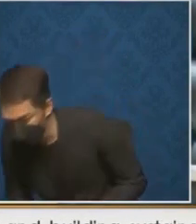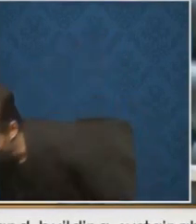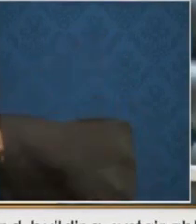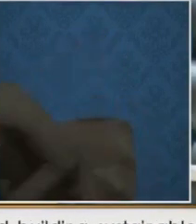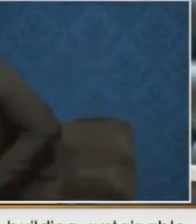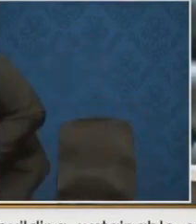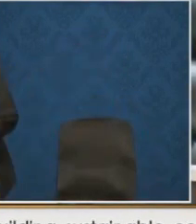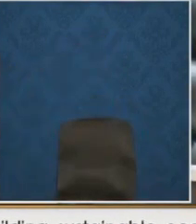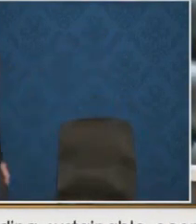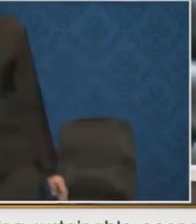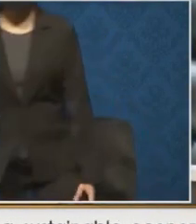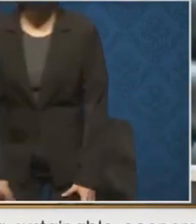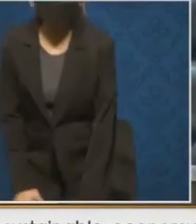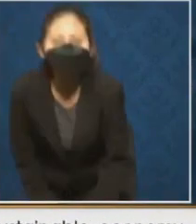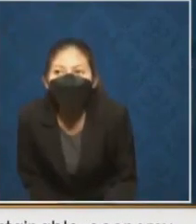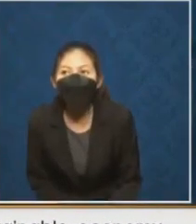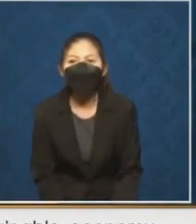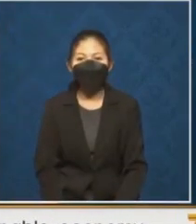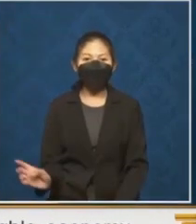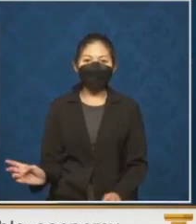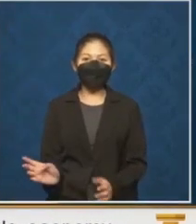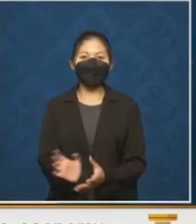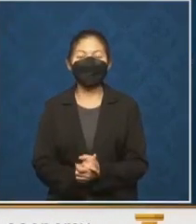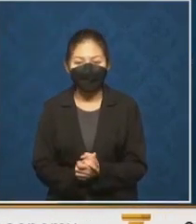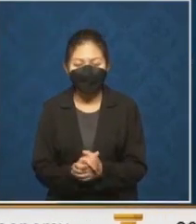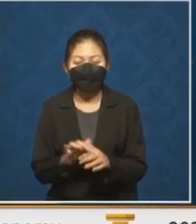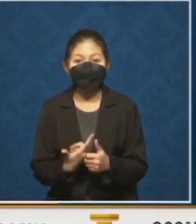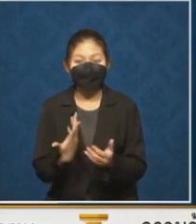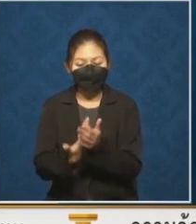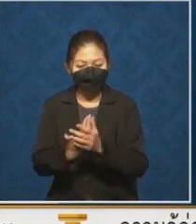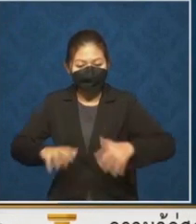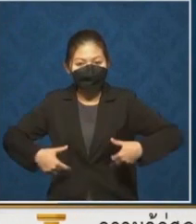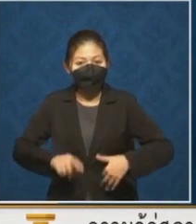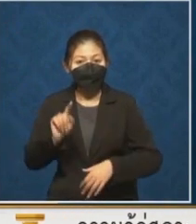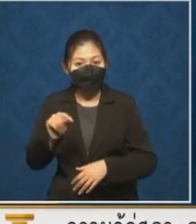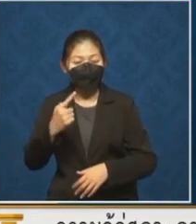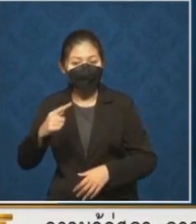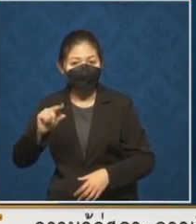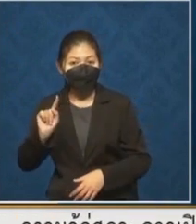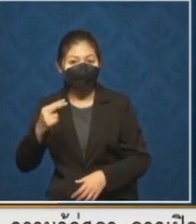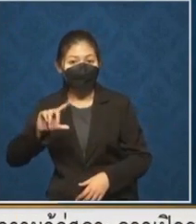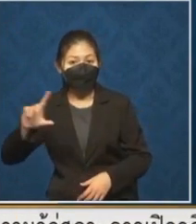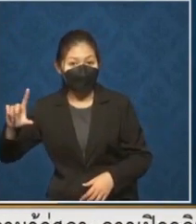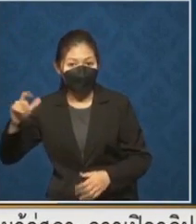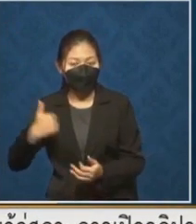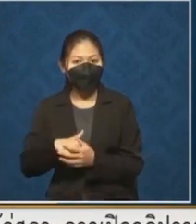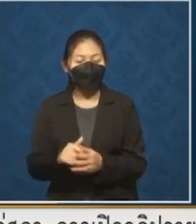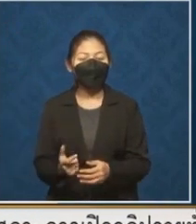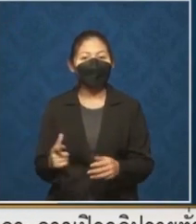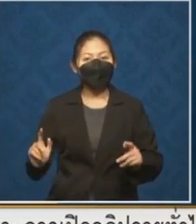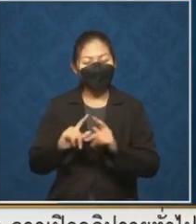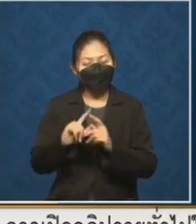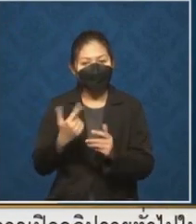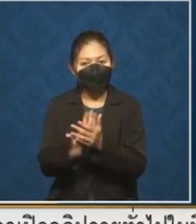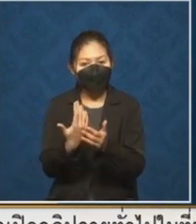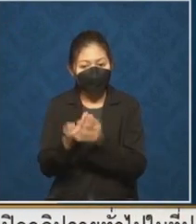ธนาการกุงไทยท.กส. กำไรเป็หมื่นล้านตลอดเลยฟารมมั่นคงของธนาคารรฐที่ลำตีครั้งดูแลอยู่